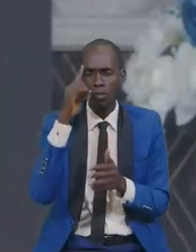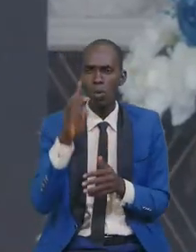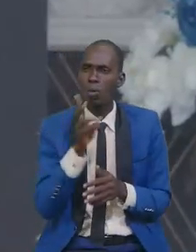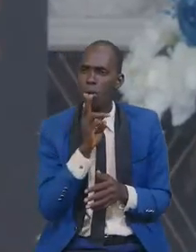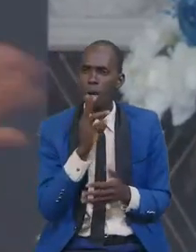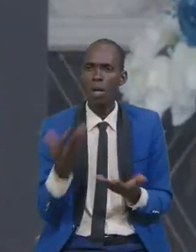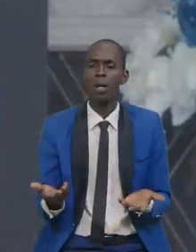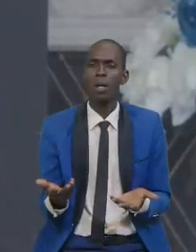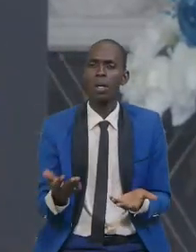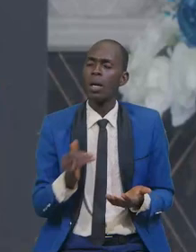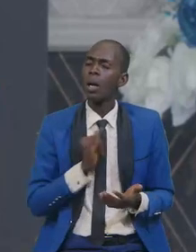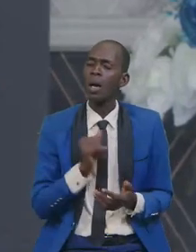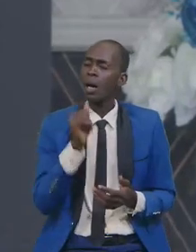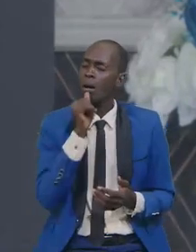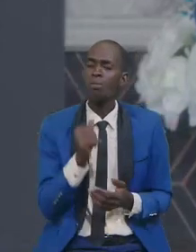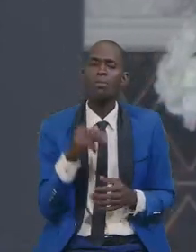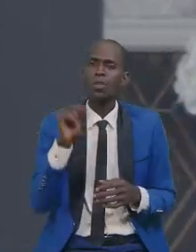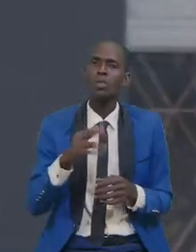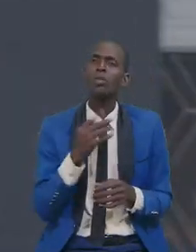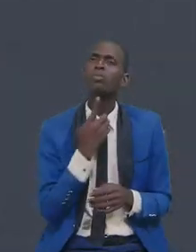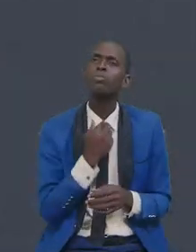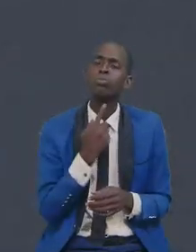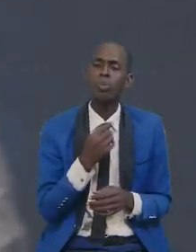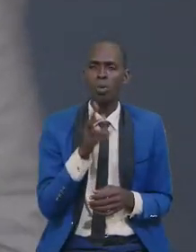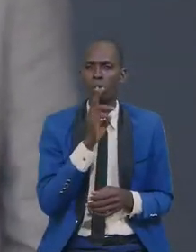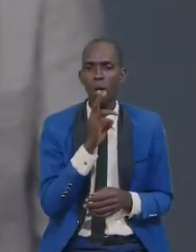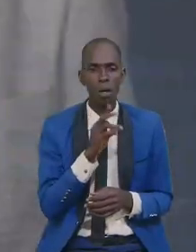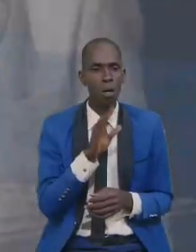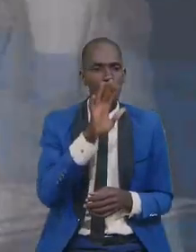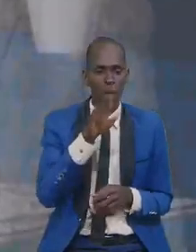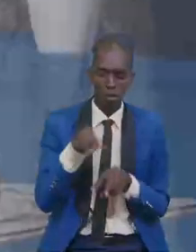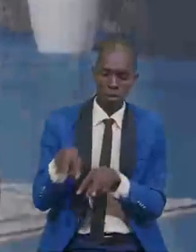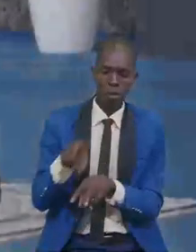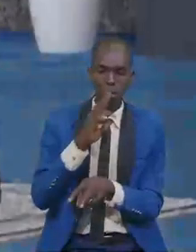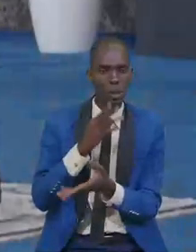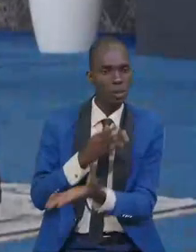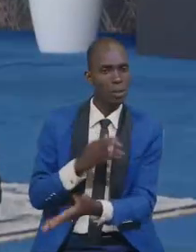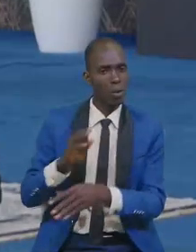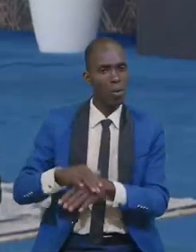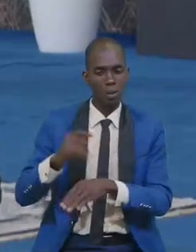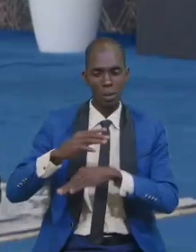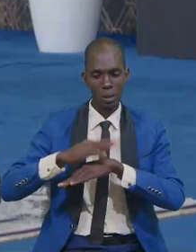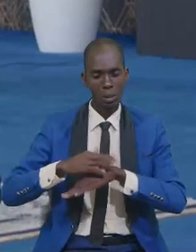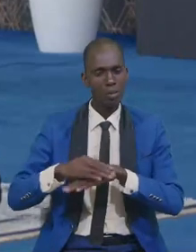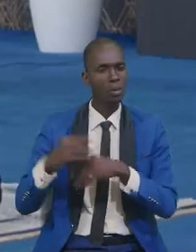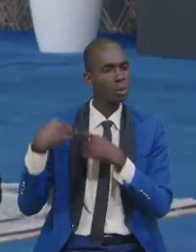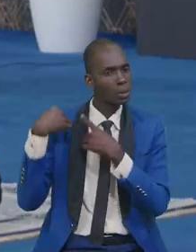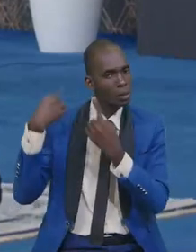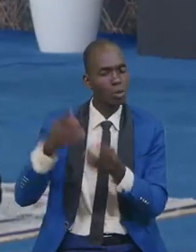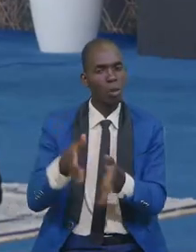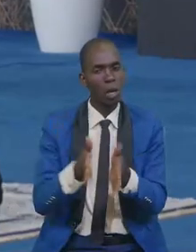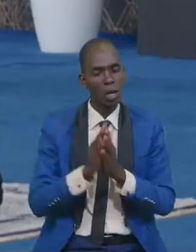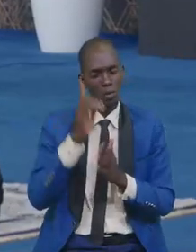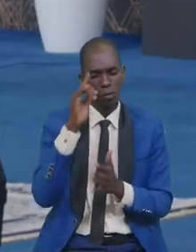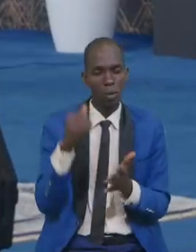l'eau glacée, non? Oh, je meurs de soif. Et chérie dit, mais c'est sur la table. Et j'ai mis ça dès que tu